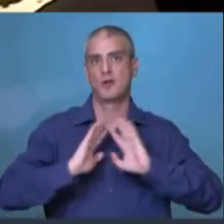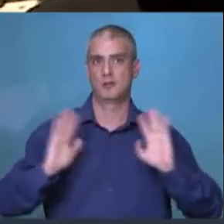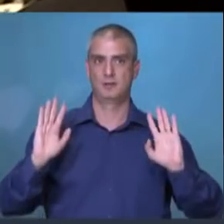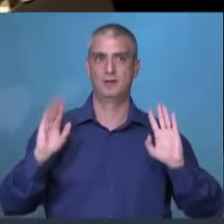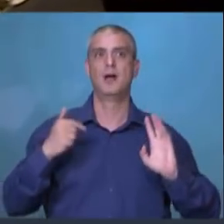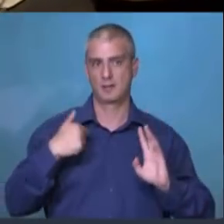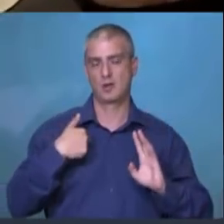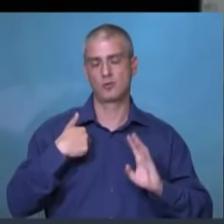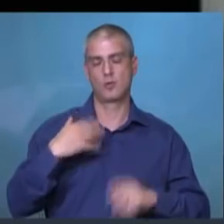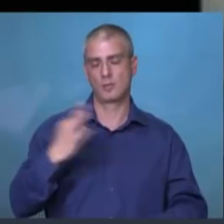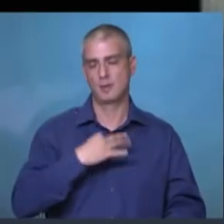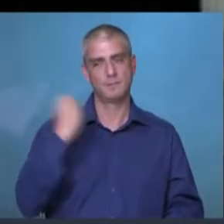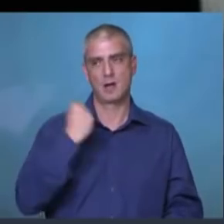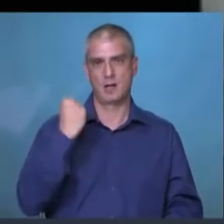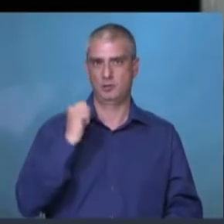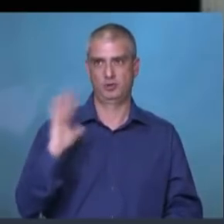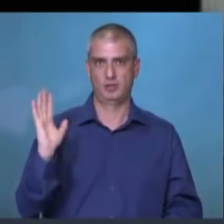הולכים לחטוף אותה.